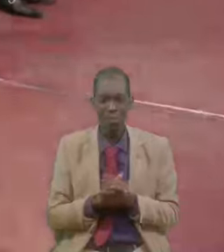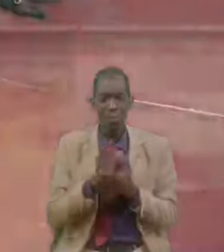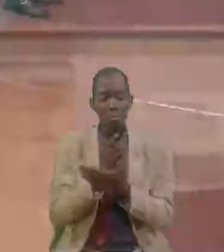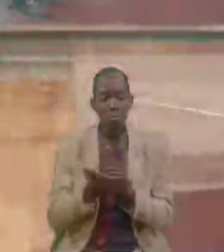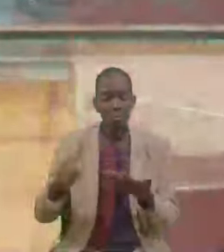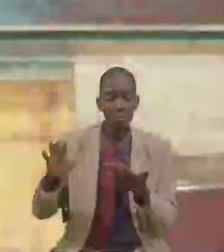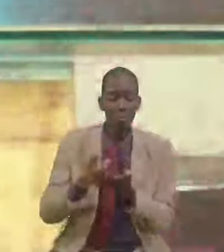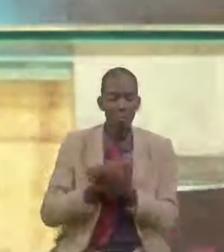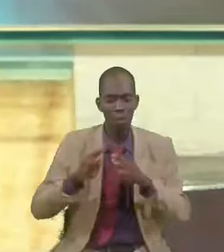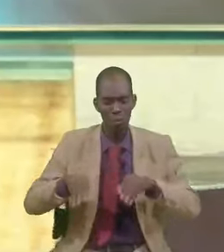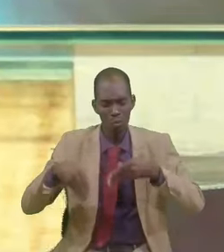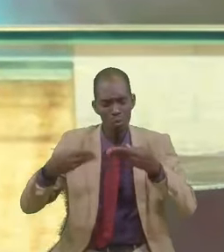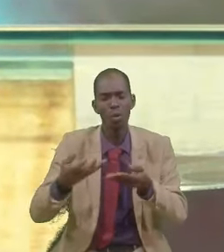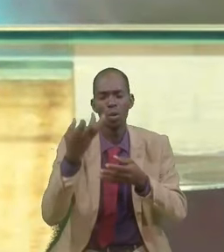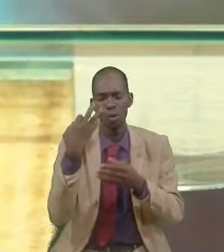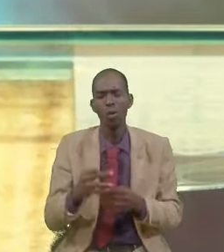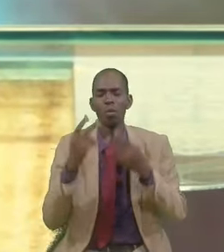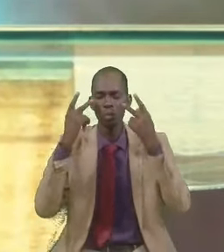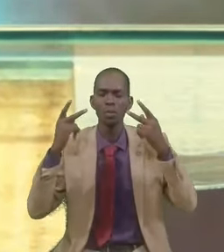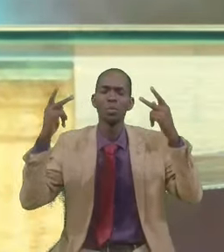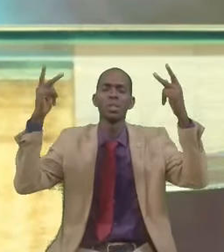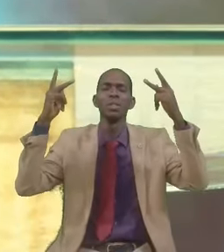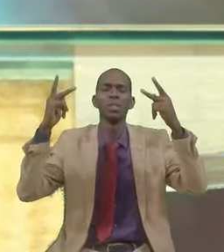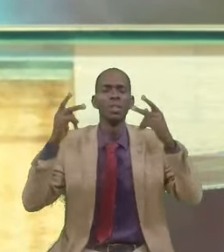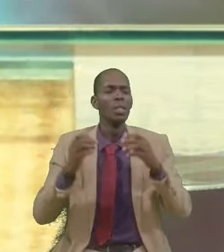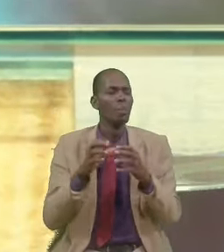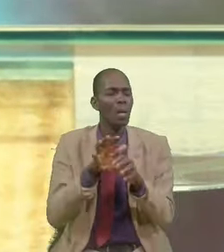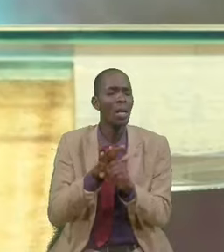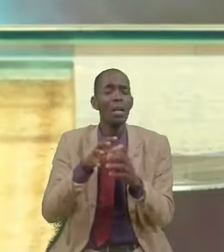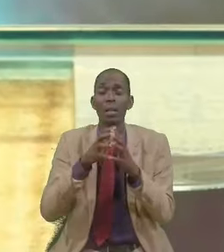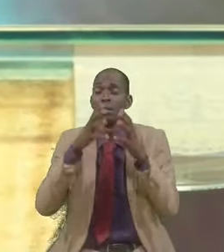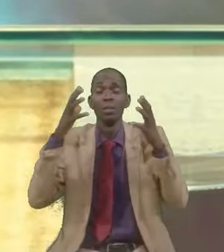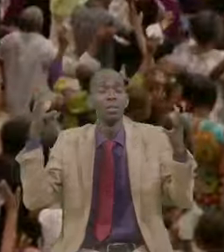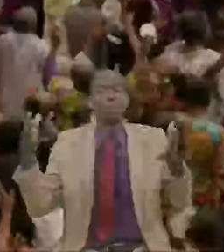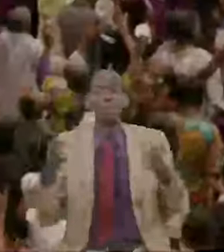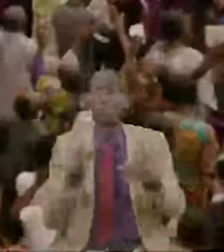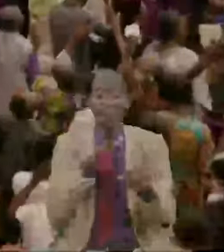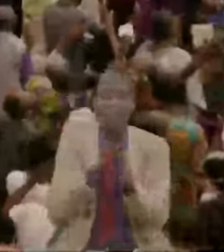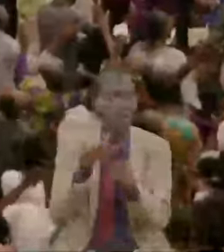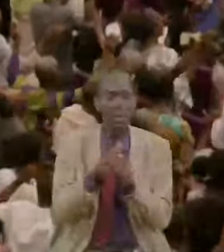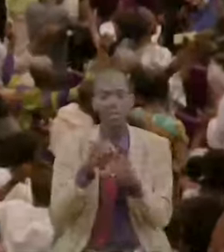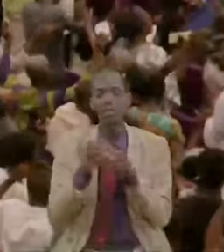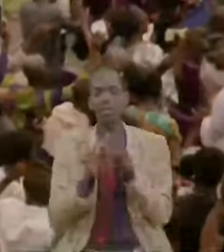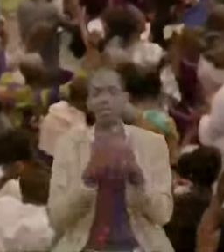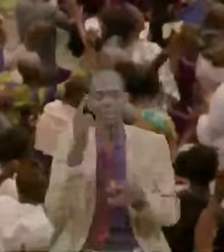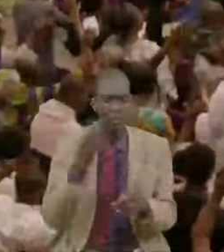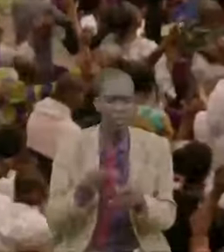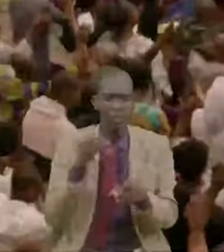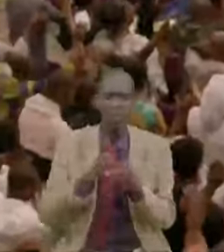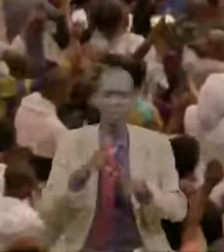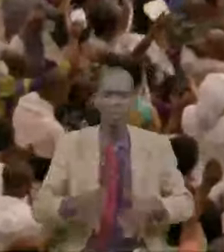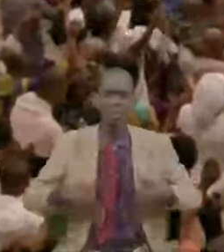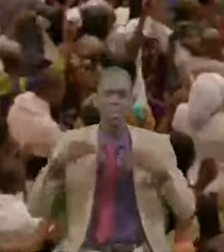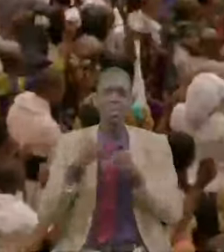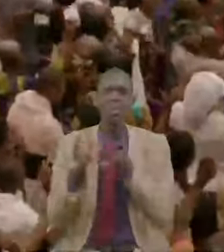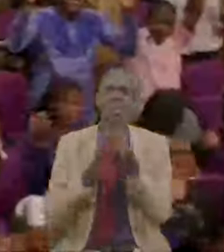Les provisions divines de prospérité, le surplus, la suffisance, dans votre vie au nom